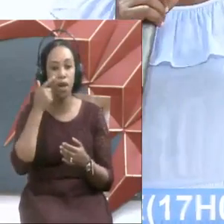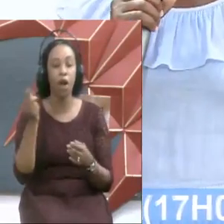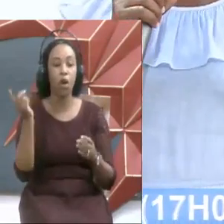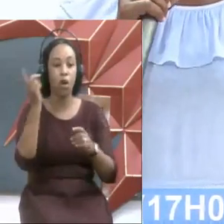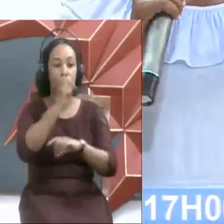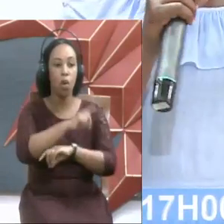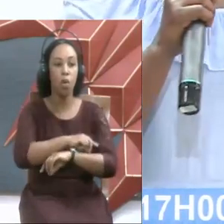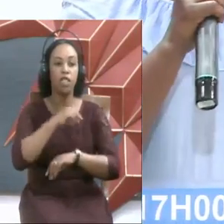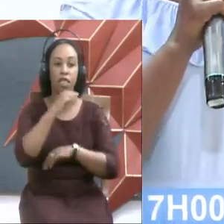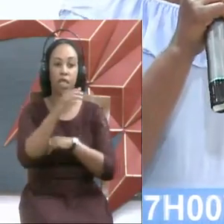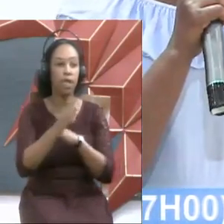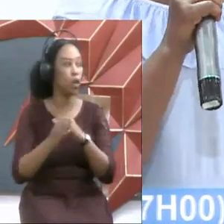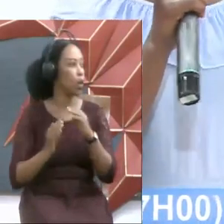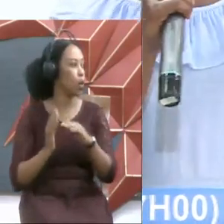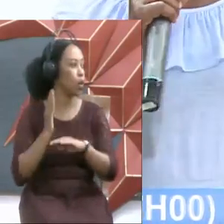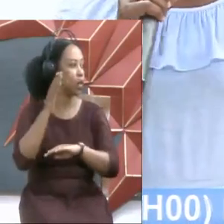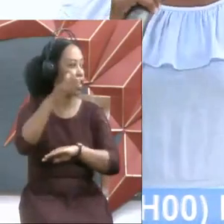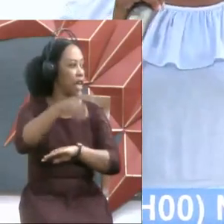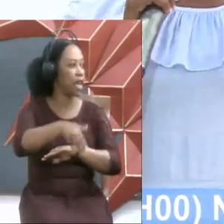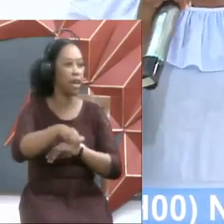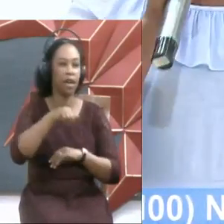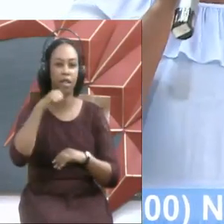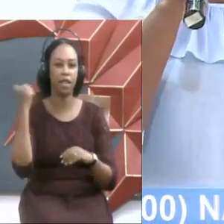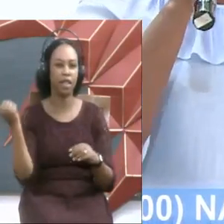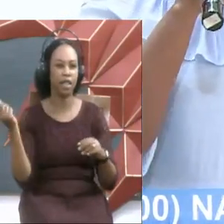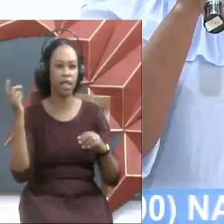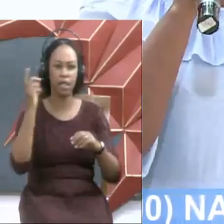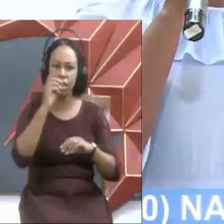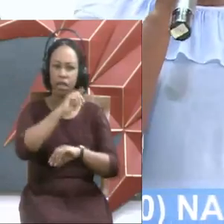ntabwarangazwa n'abandi batamukwe